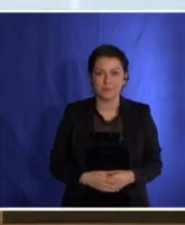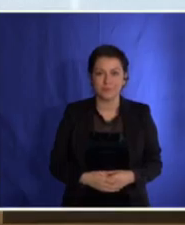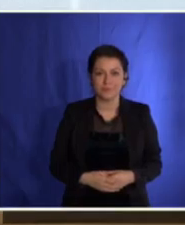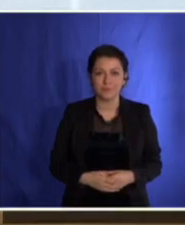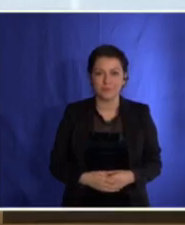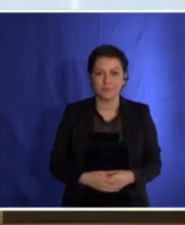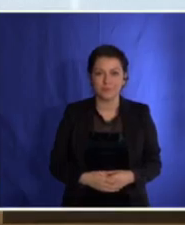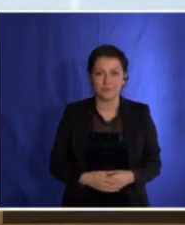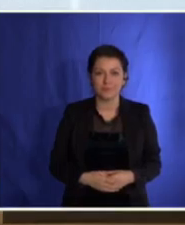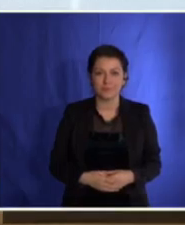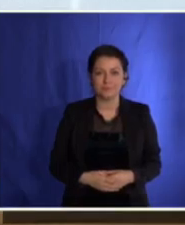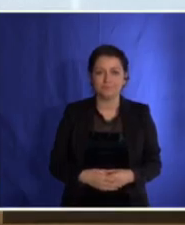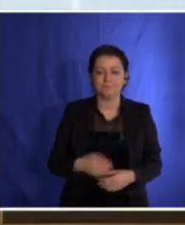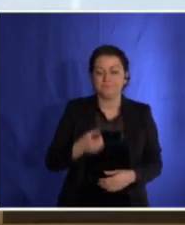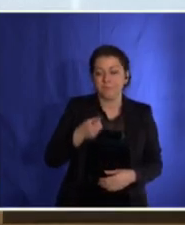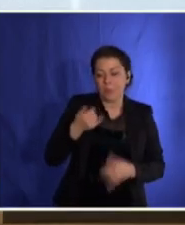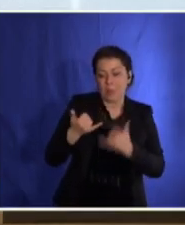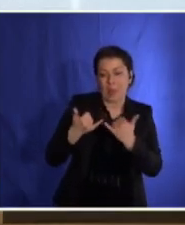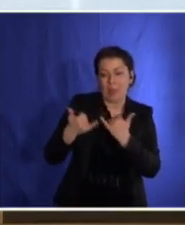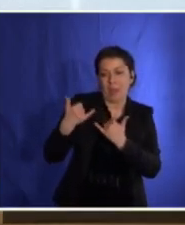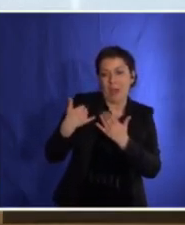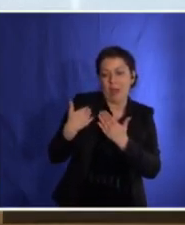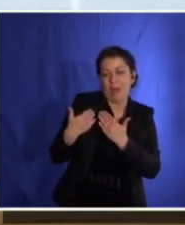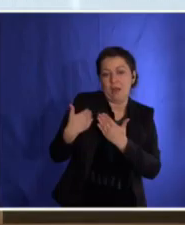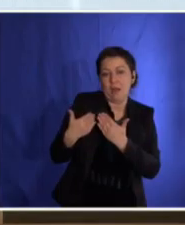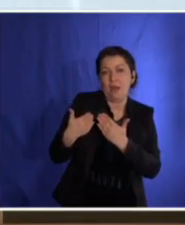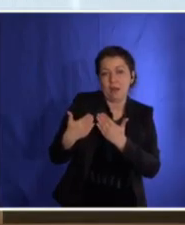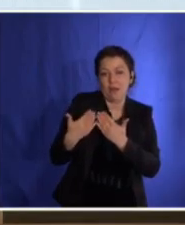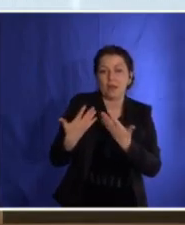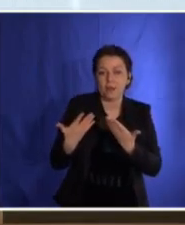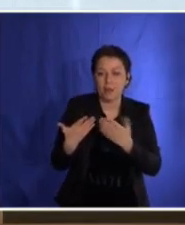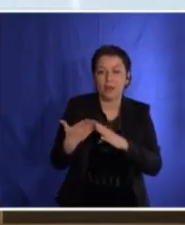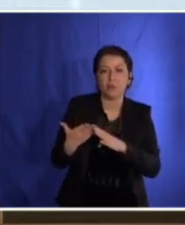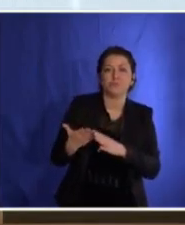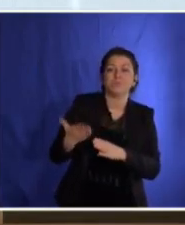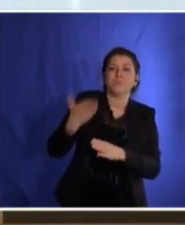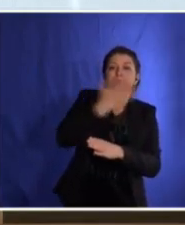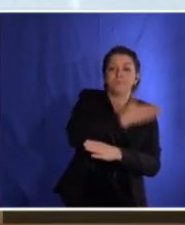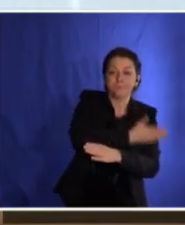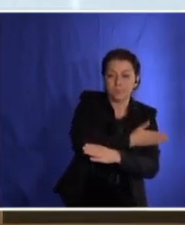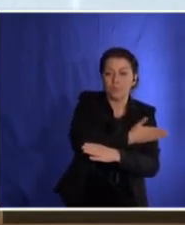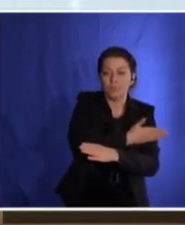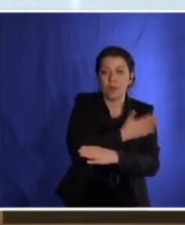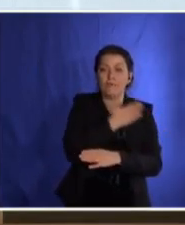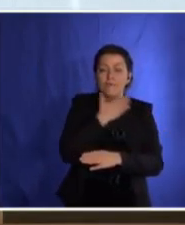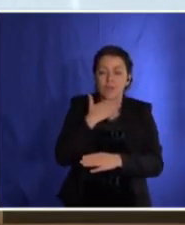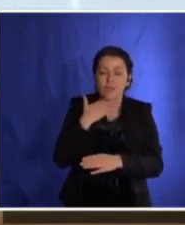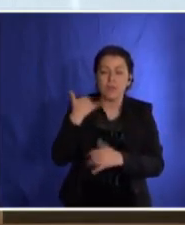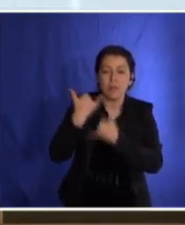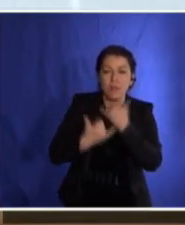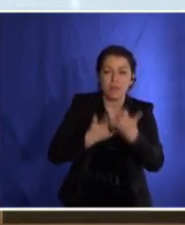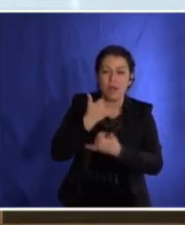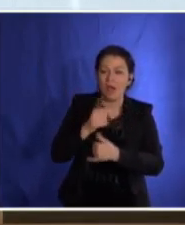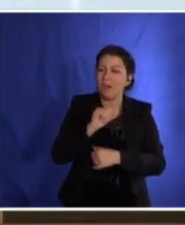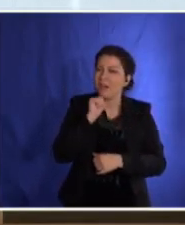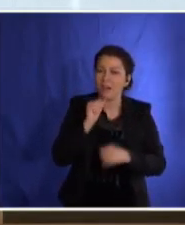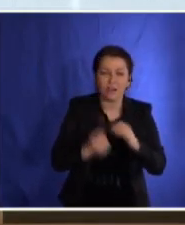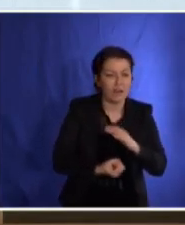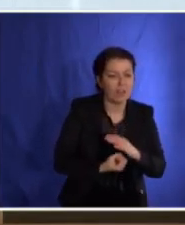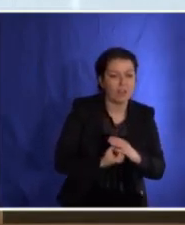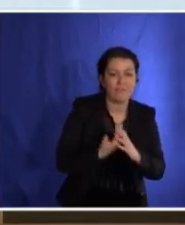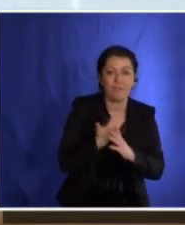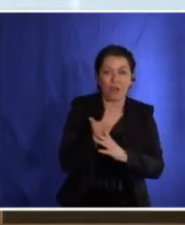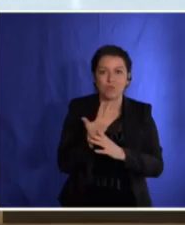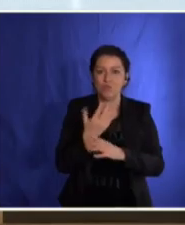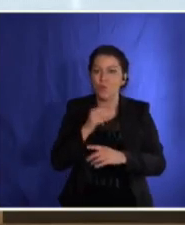Bis vor wenigen Jahren haben wir Jahrzehnte mit sicherem Wachstum und steigendem Wohlstand